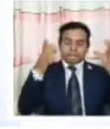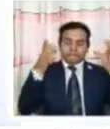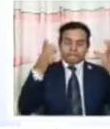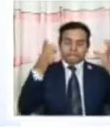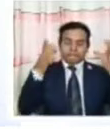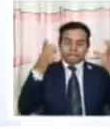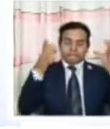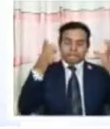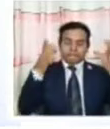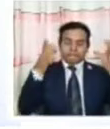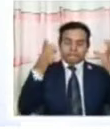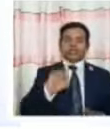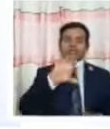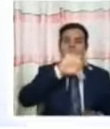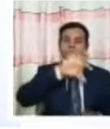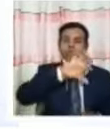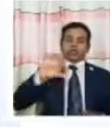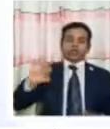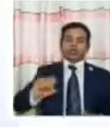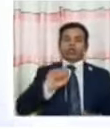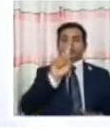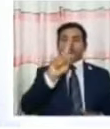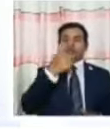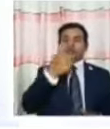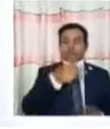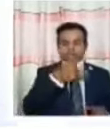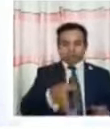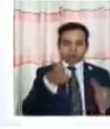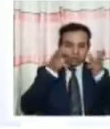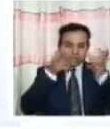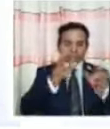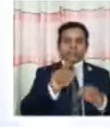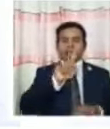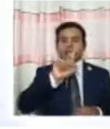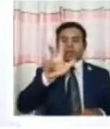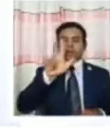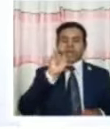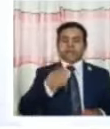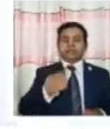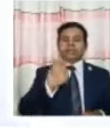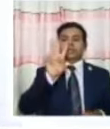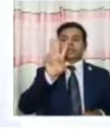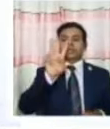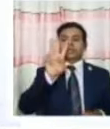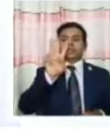গেছেন 39,947 জন এবং এ পর্যন্ত আইসোলেশন থেকে ছাড় পেয়েছেন